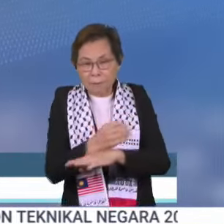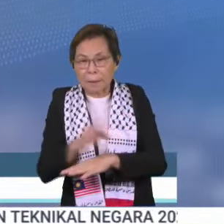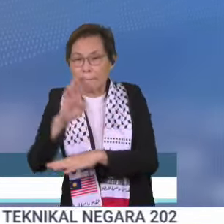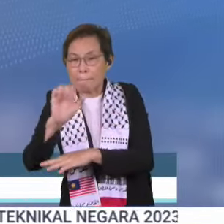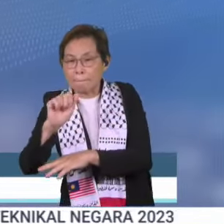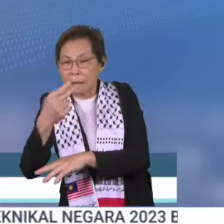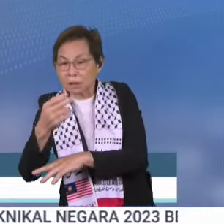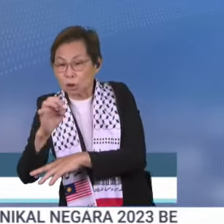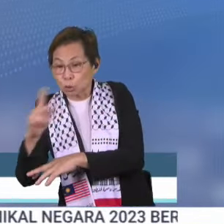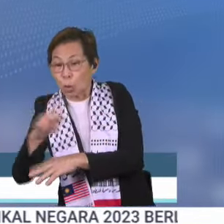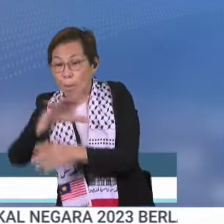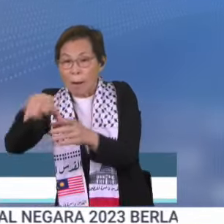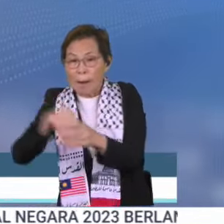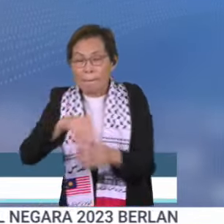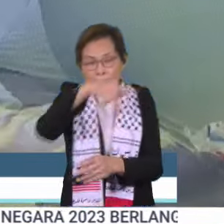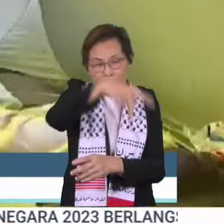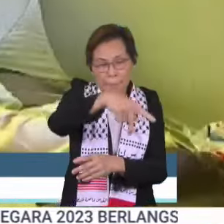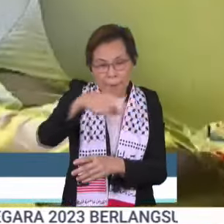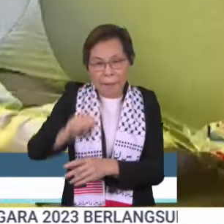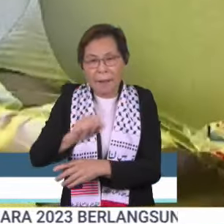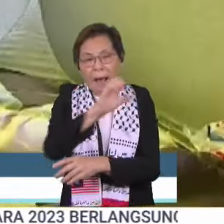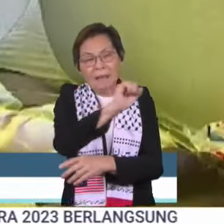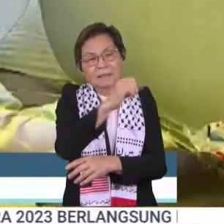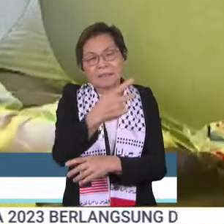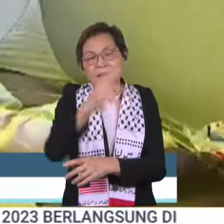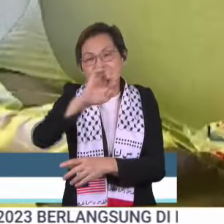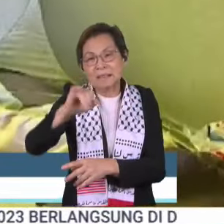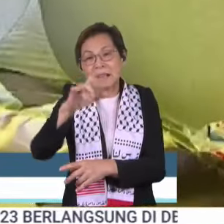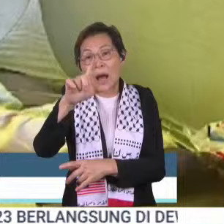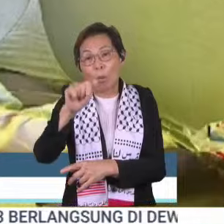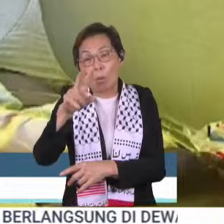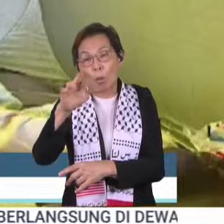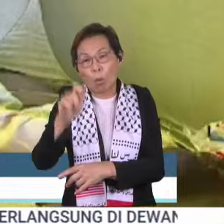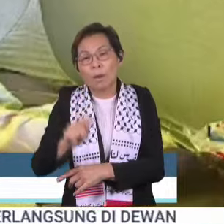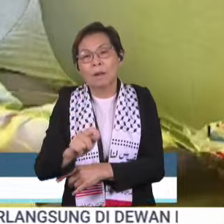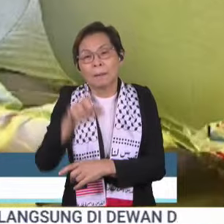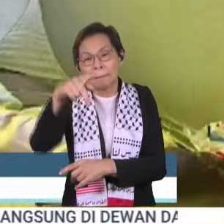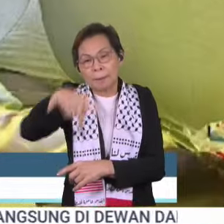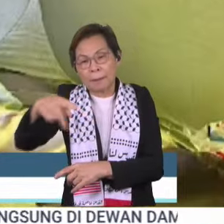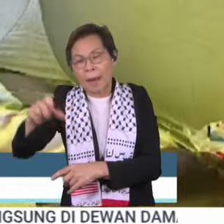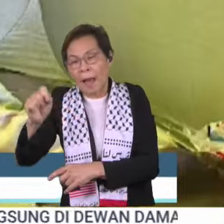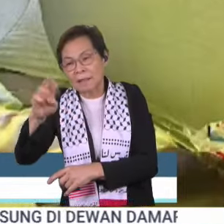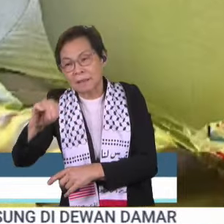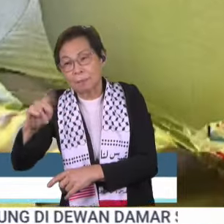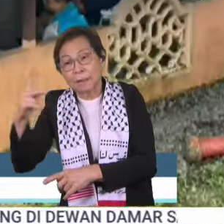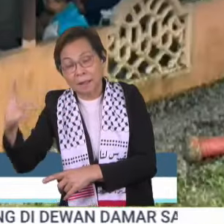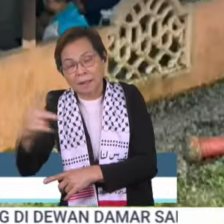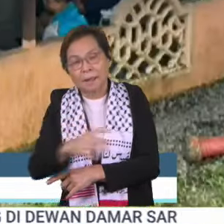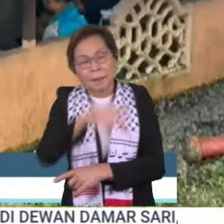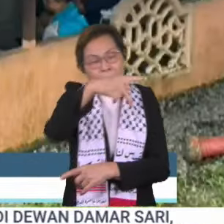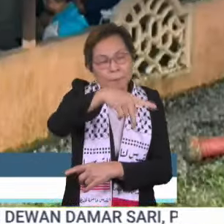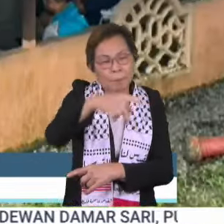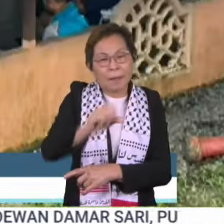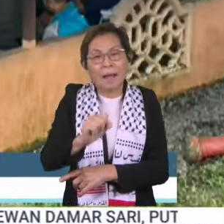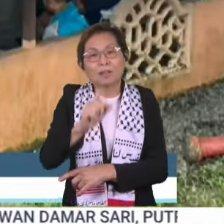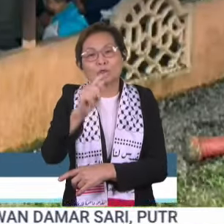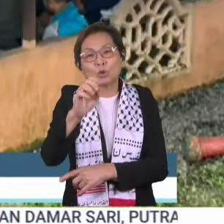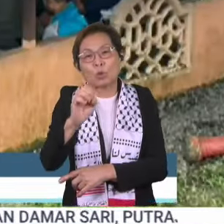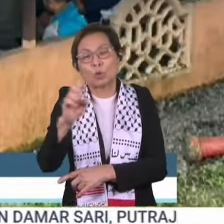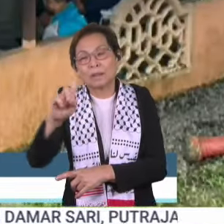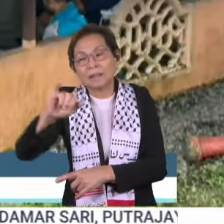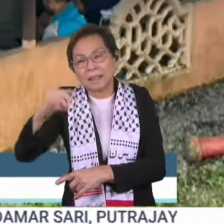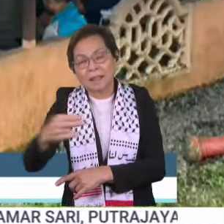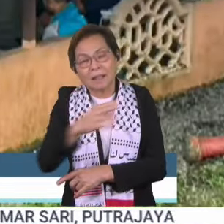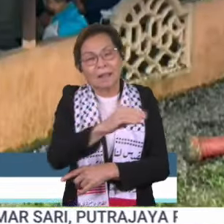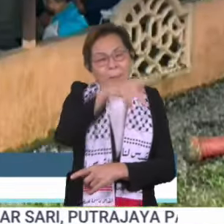bachok yanga melibatkan ppssk Jelawat PPS SMK beris panchor ppssk tok deh